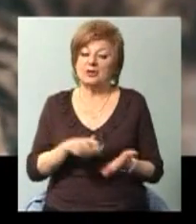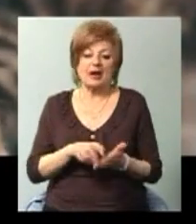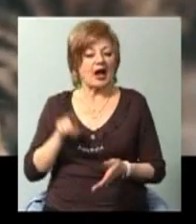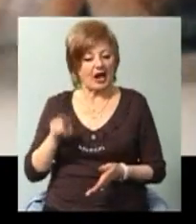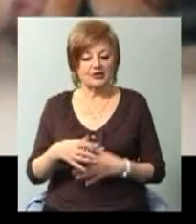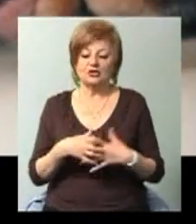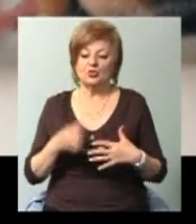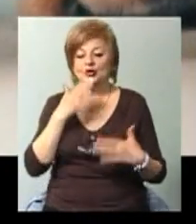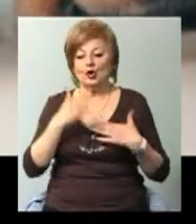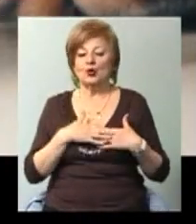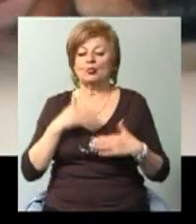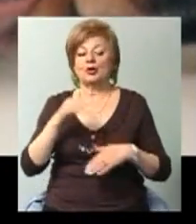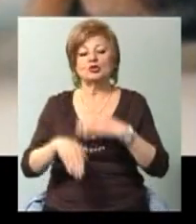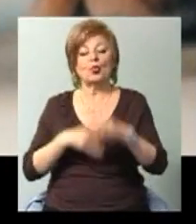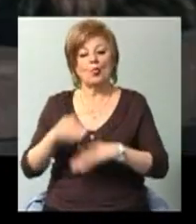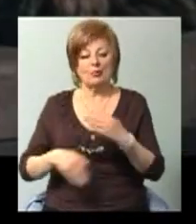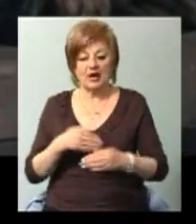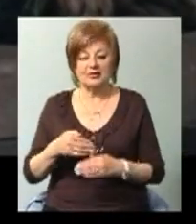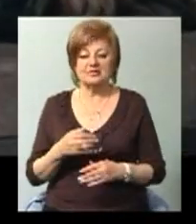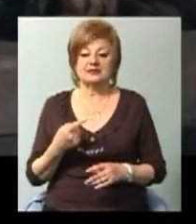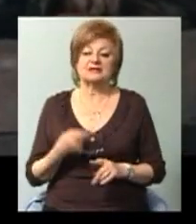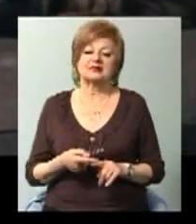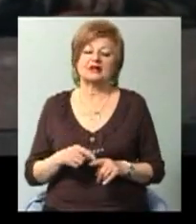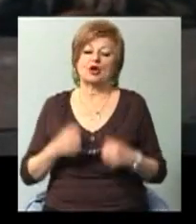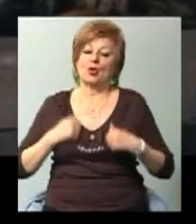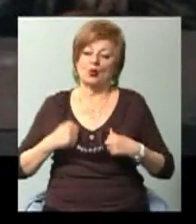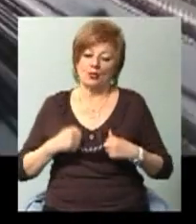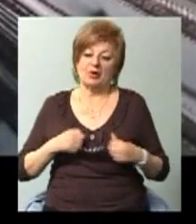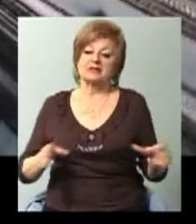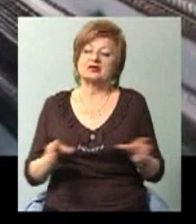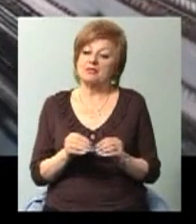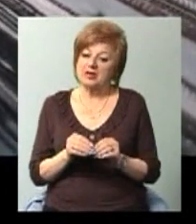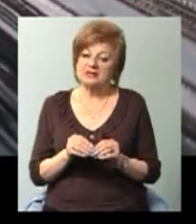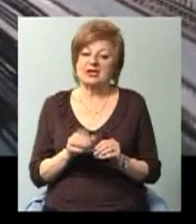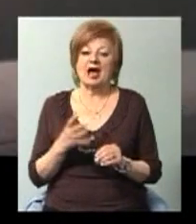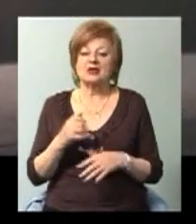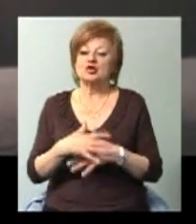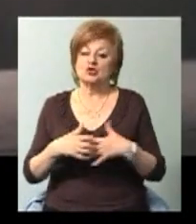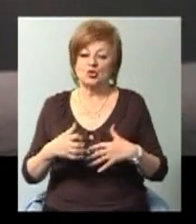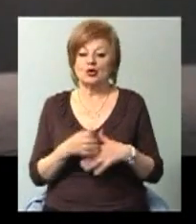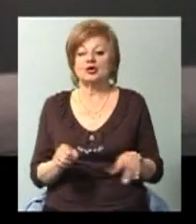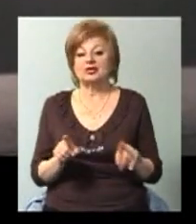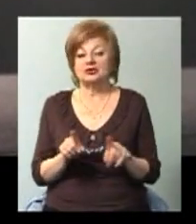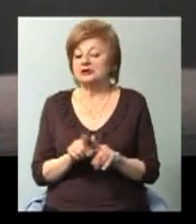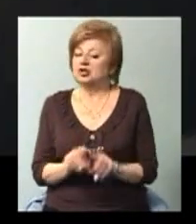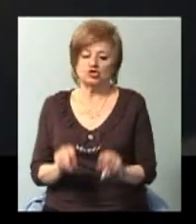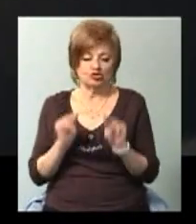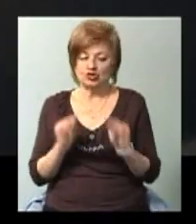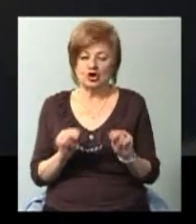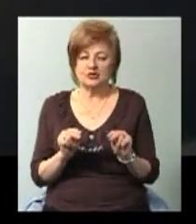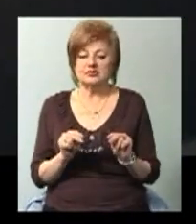Вони полюбляють купатися і із задоволенням приймуть ванну з господарем. А ще ці кішки настільки віддані, що